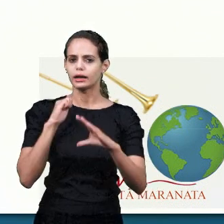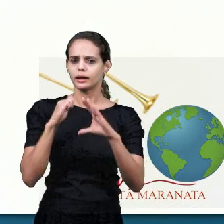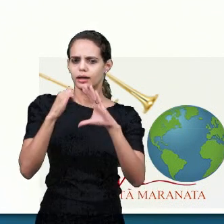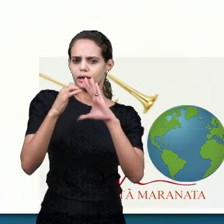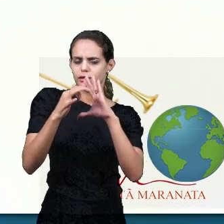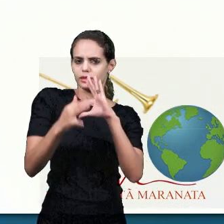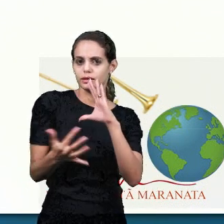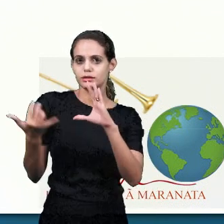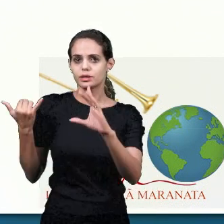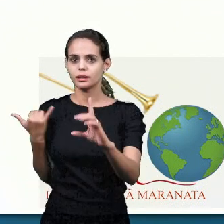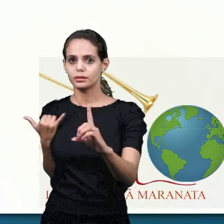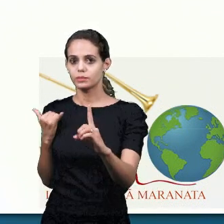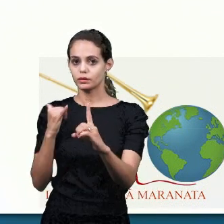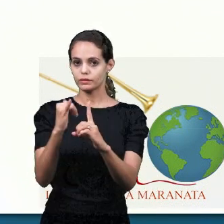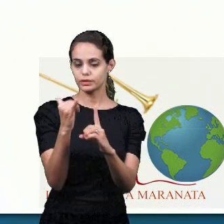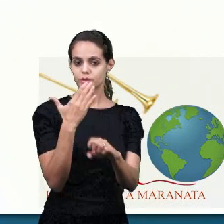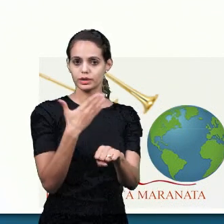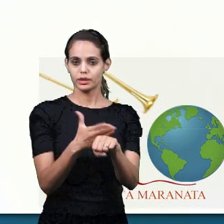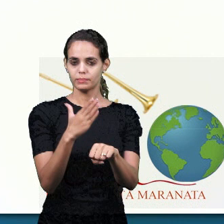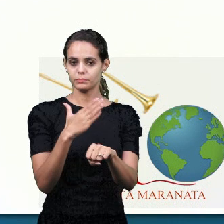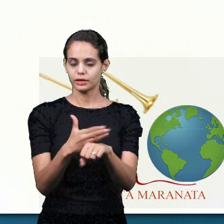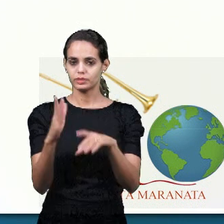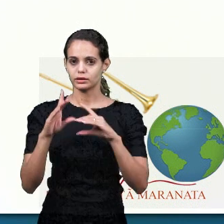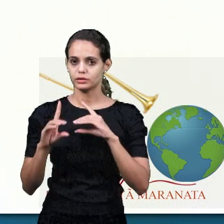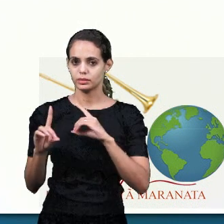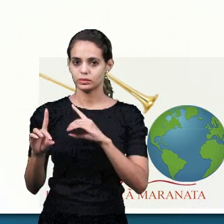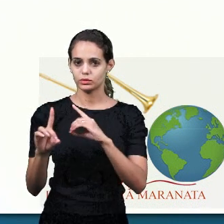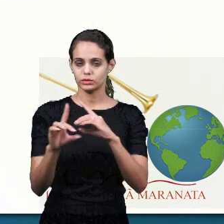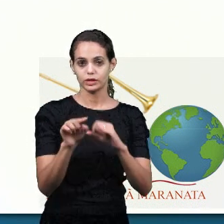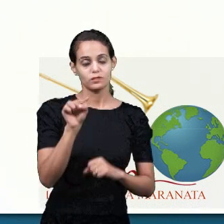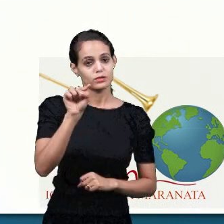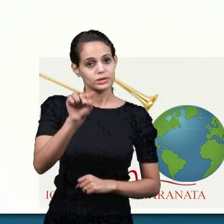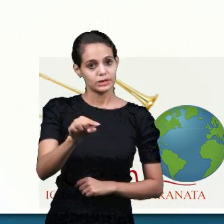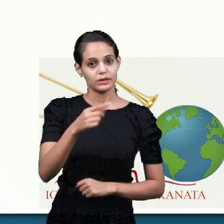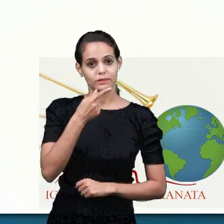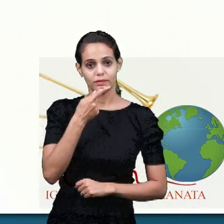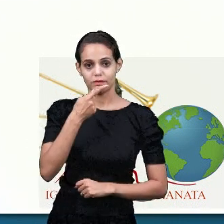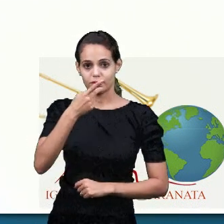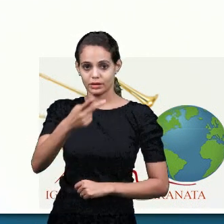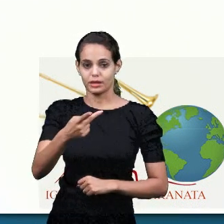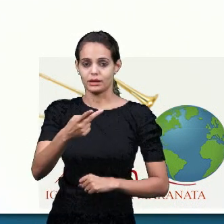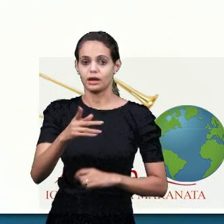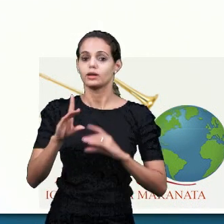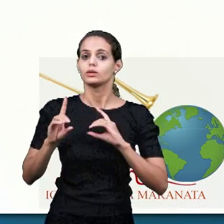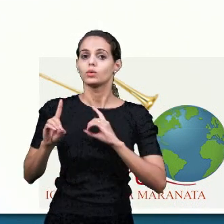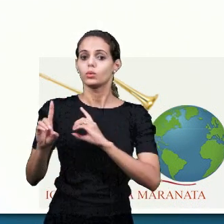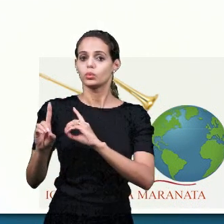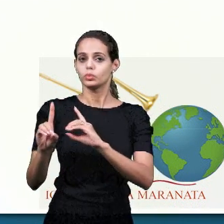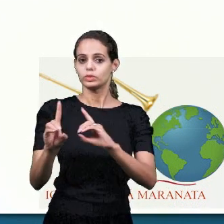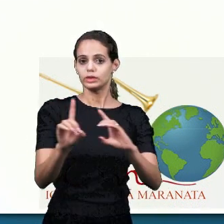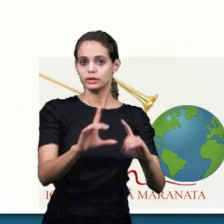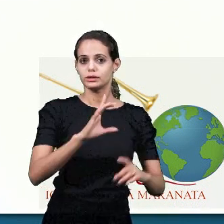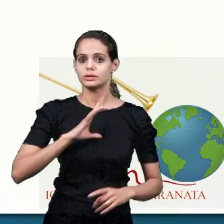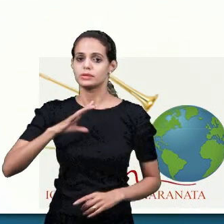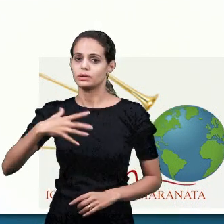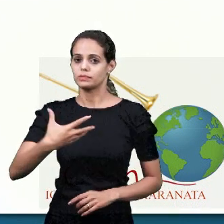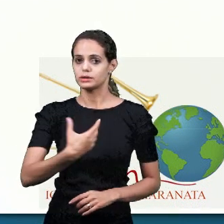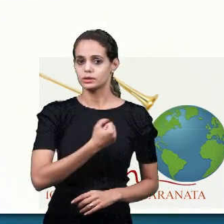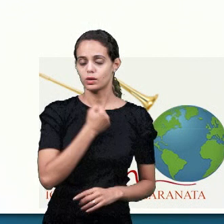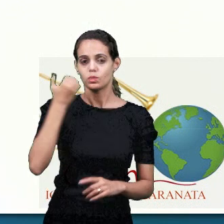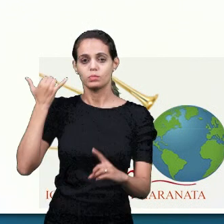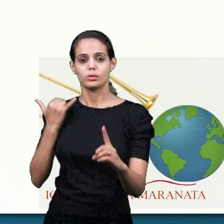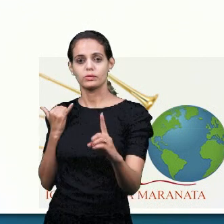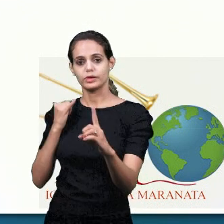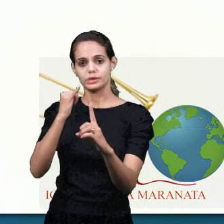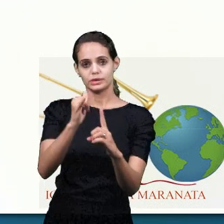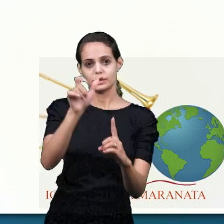pratique de la doctrine, mettez en évidence la doctrine de salut prophétisé par le Seigneur Jésus pour